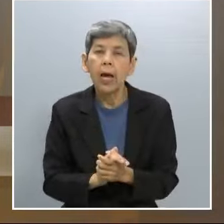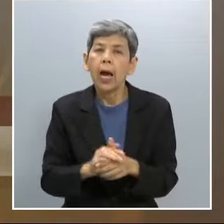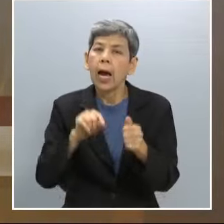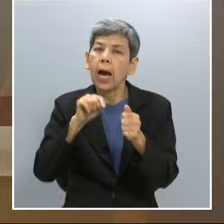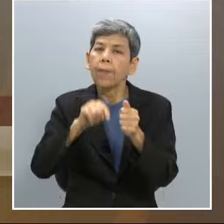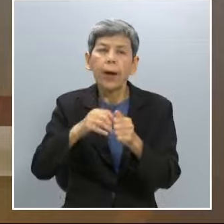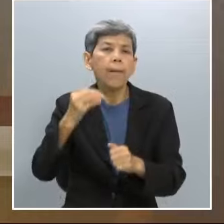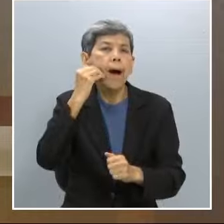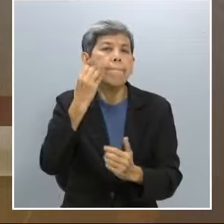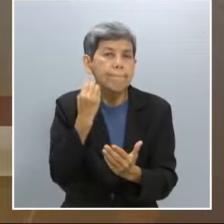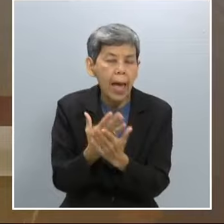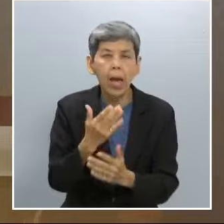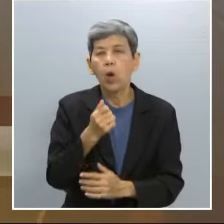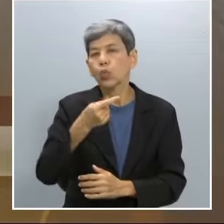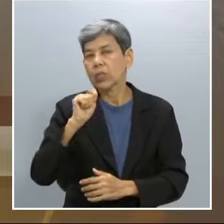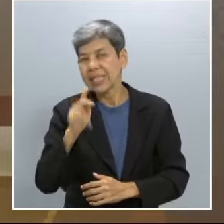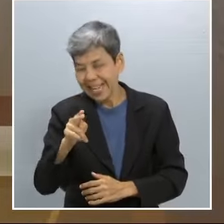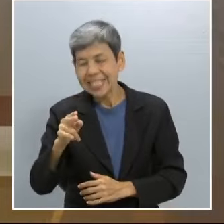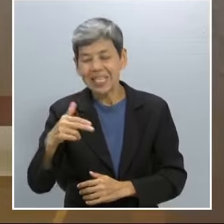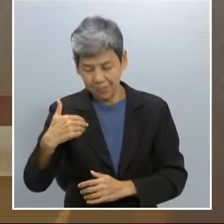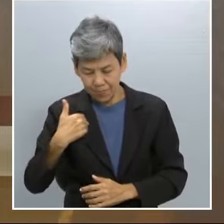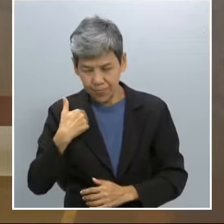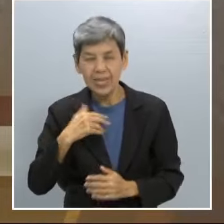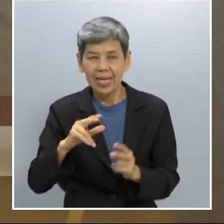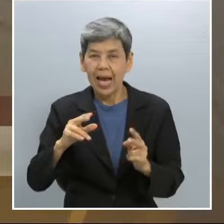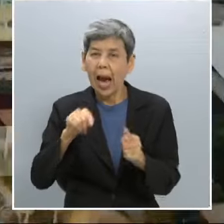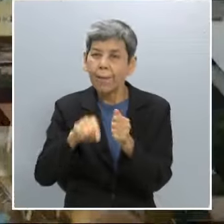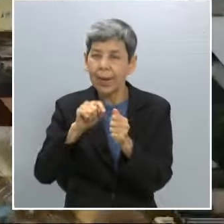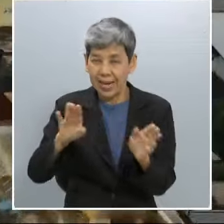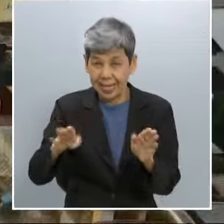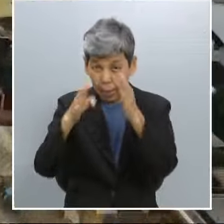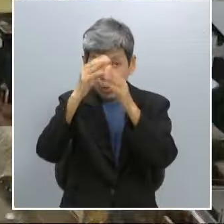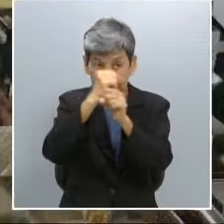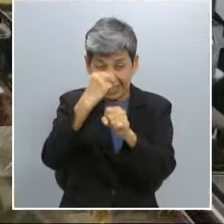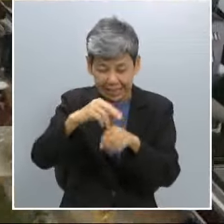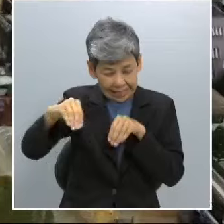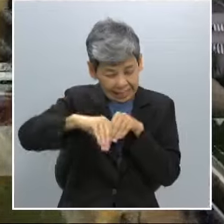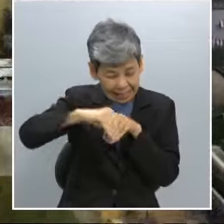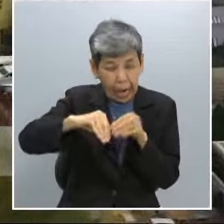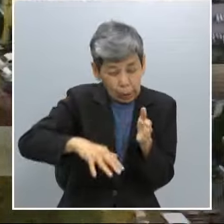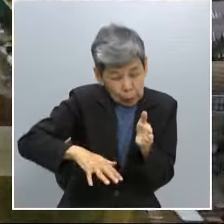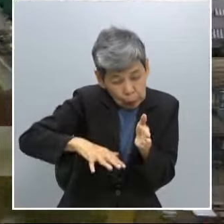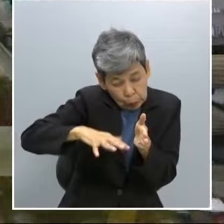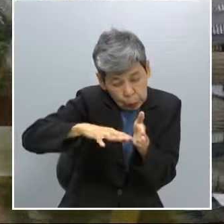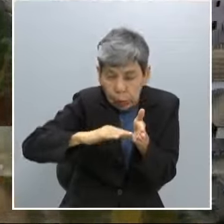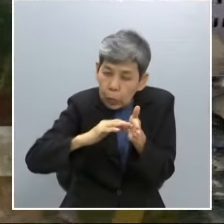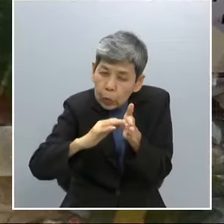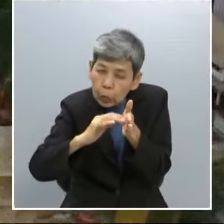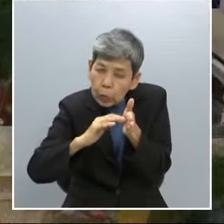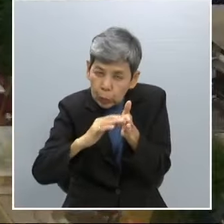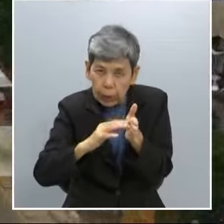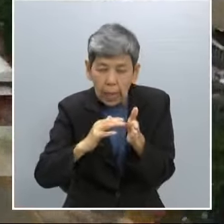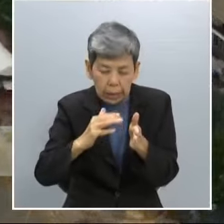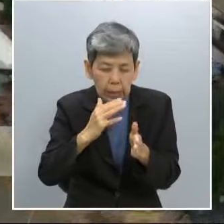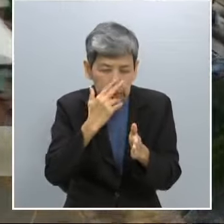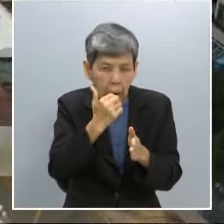ท่าอุเทนเมืองนครพนมกับธาตุพนมคาดว่าใกล้จุดล้นตลิ่งแต่ก็ยังสามารถจะรองรับได้น